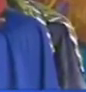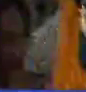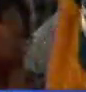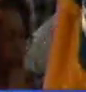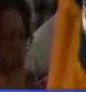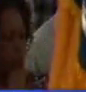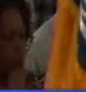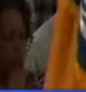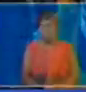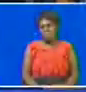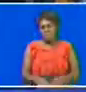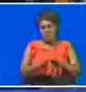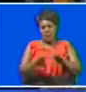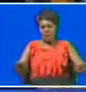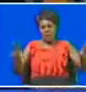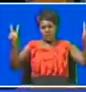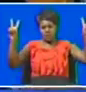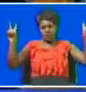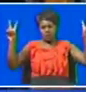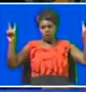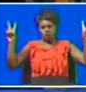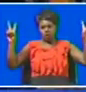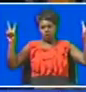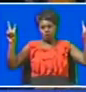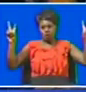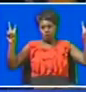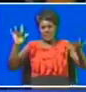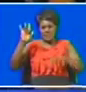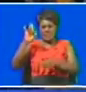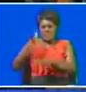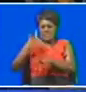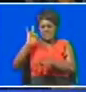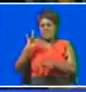ya Adu. Mambo ya ardhi ni mambo ambayo ni ya kina sana hapo kwa,